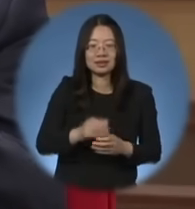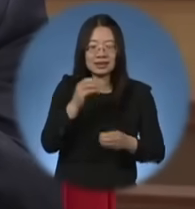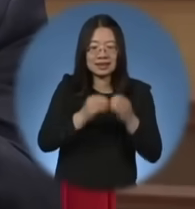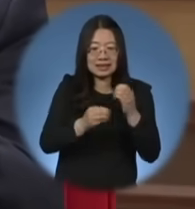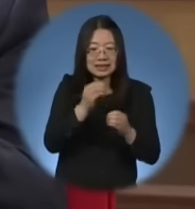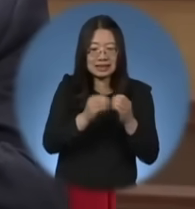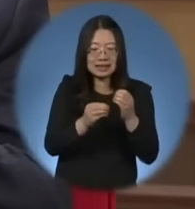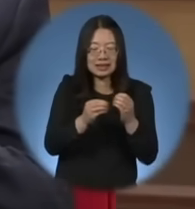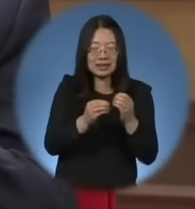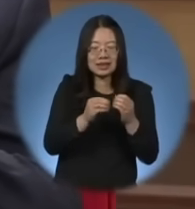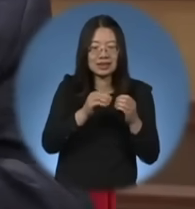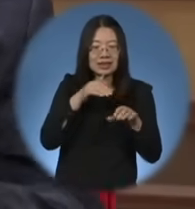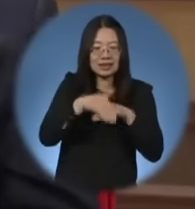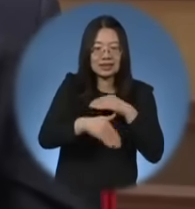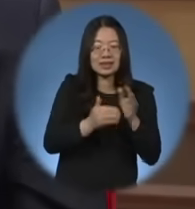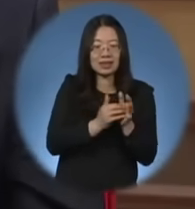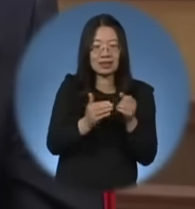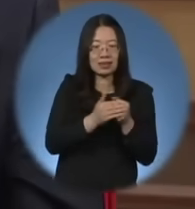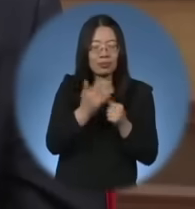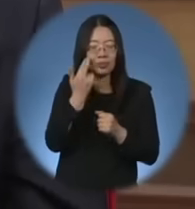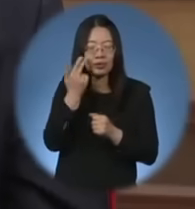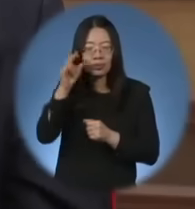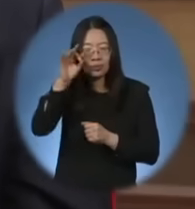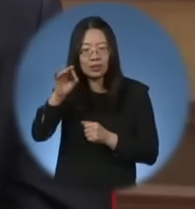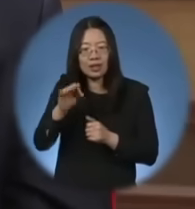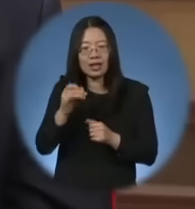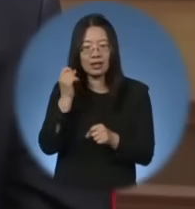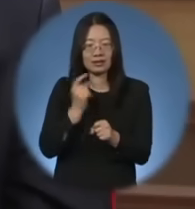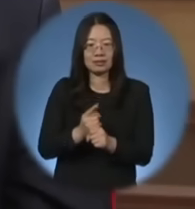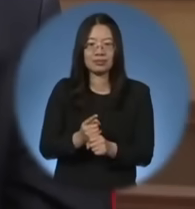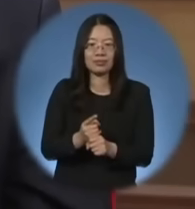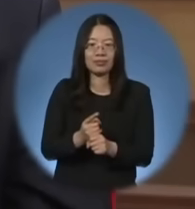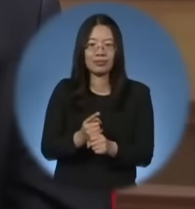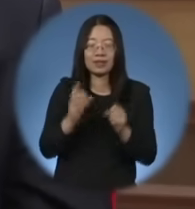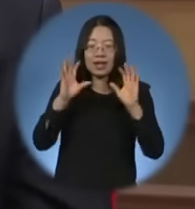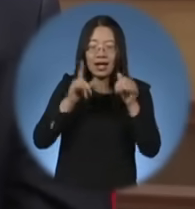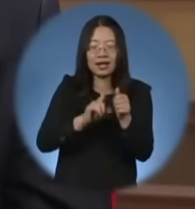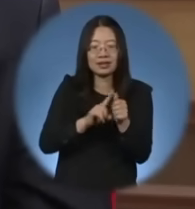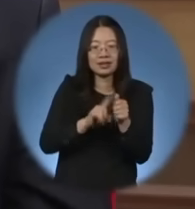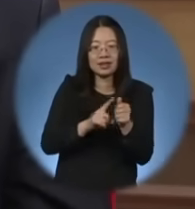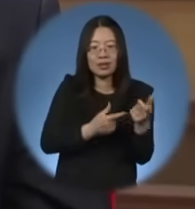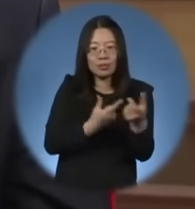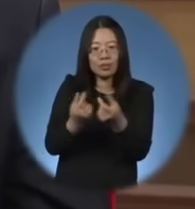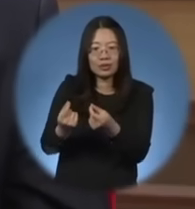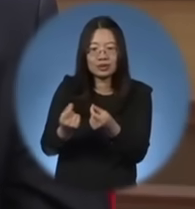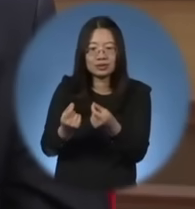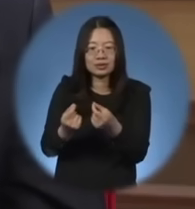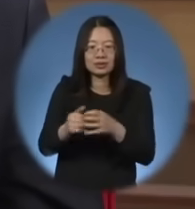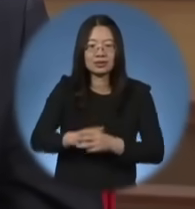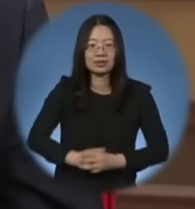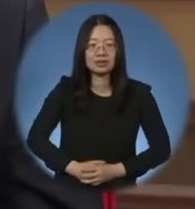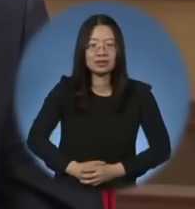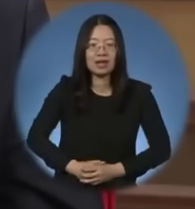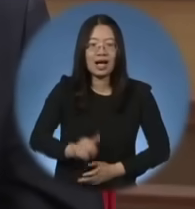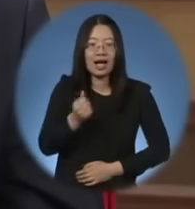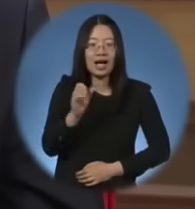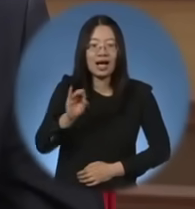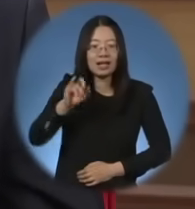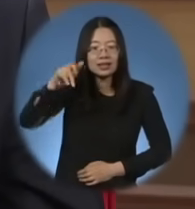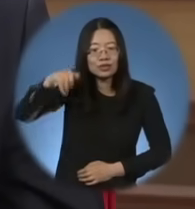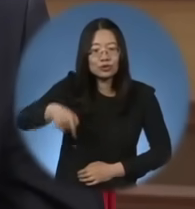시의 양식이라고 생각되는데 네네 미국서는 이미 애들 모두 하이쿠이